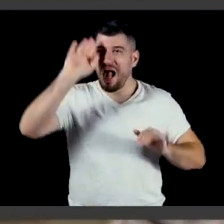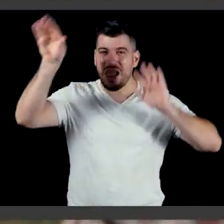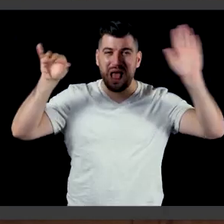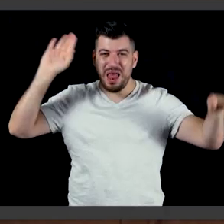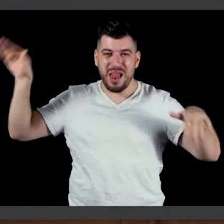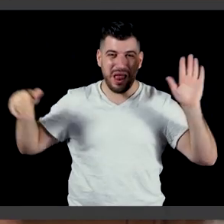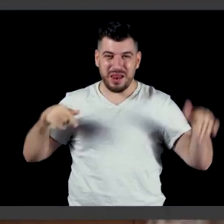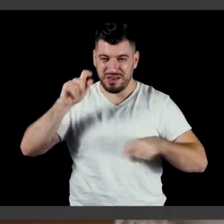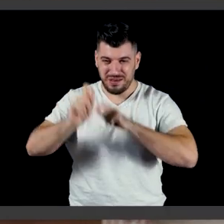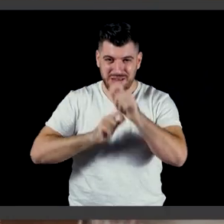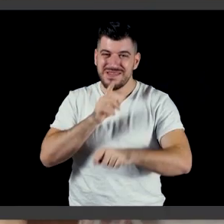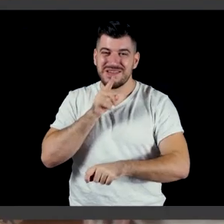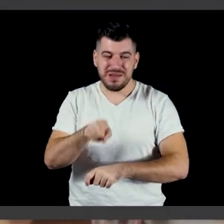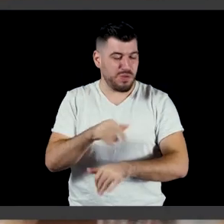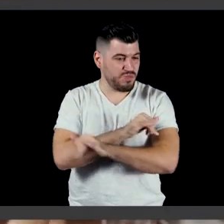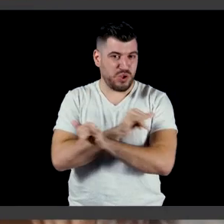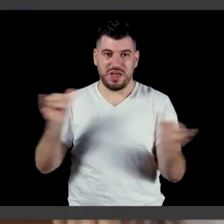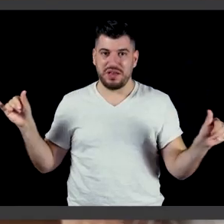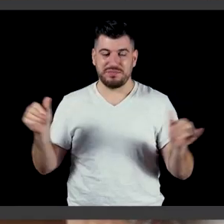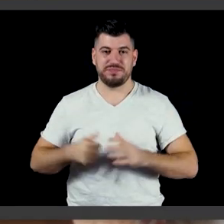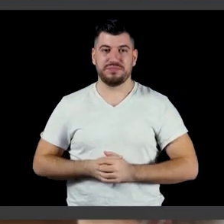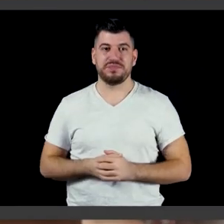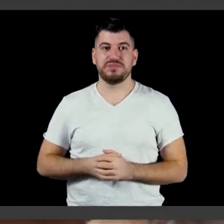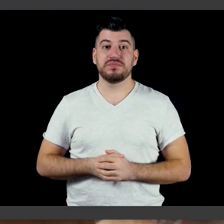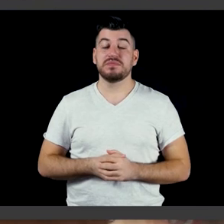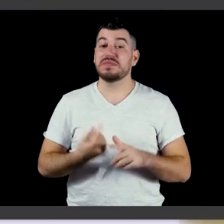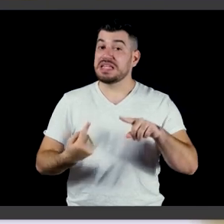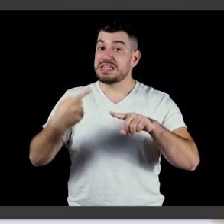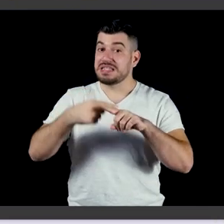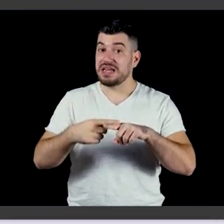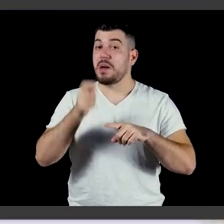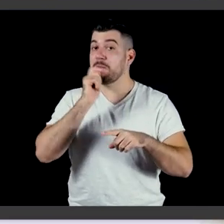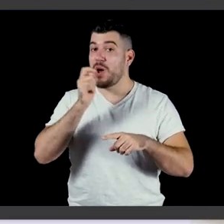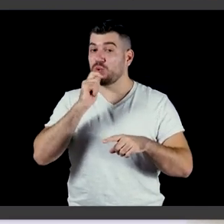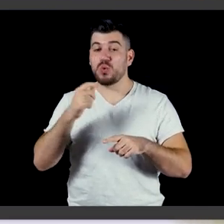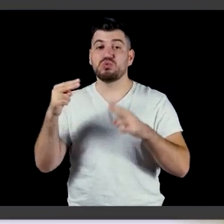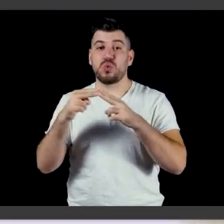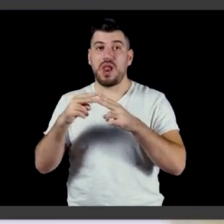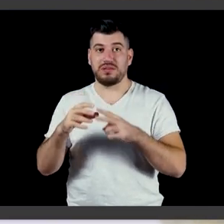έτσι. Και όχι μόνο. Και αυτό που θα κάνω είναι παγωτό σοκολάτα, μία μπαλίτσα.